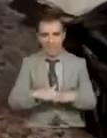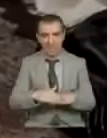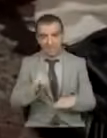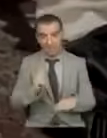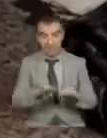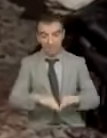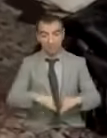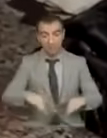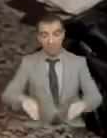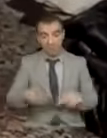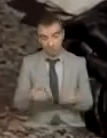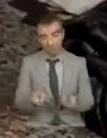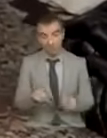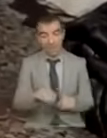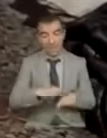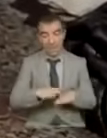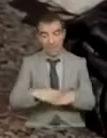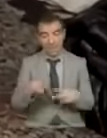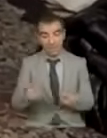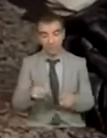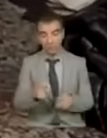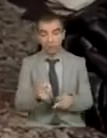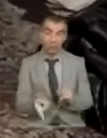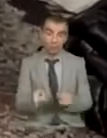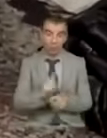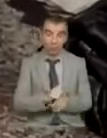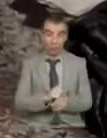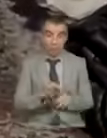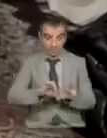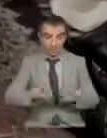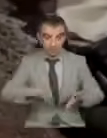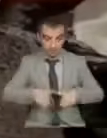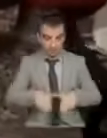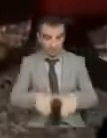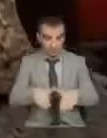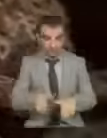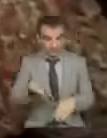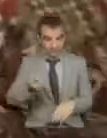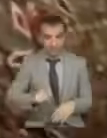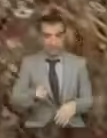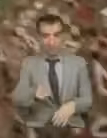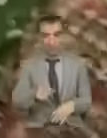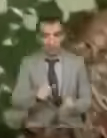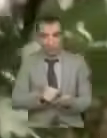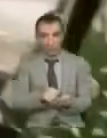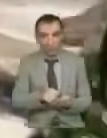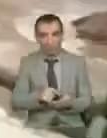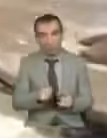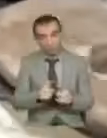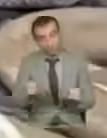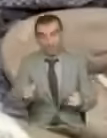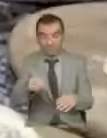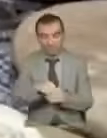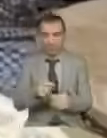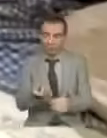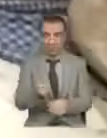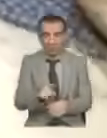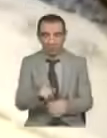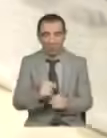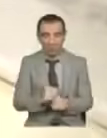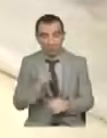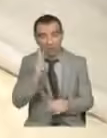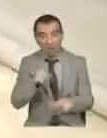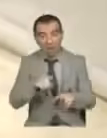Önce elle mi açacağız bunu? Evet. Sonra mı oklava kullanacağız? Ya sonra uzatmak için oklava kullanacağız. Hmm, bak